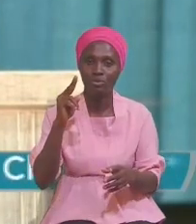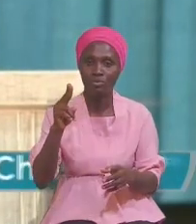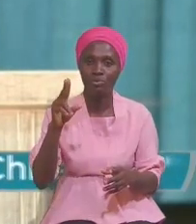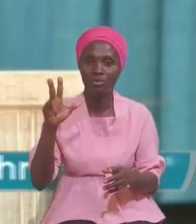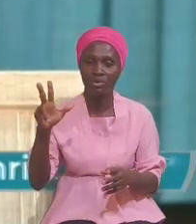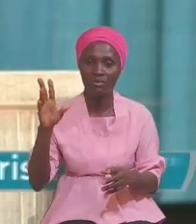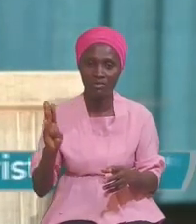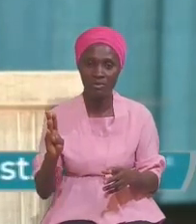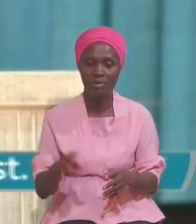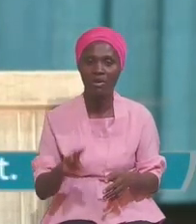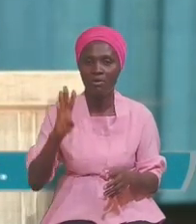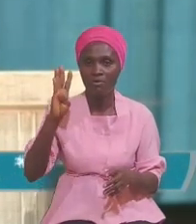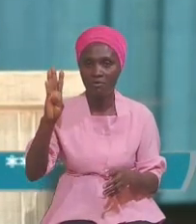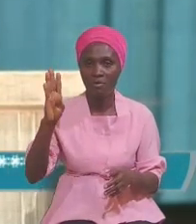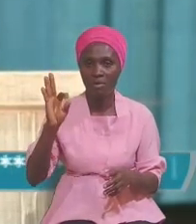91